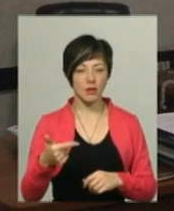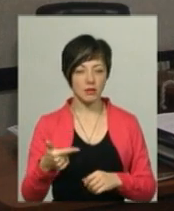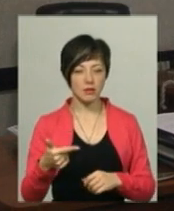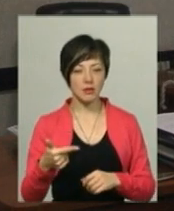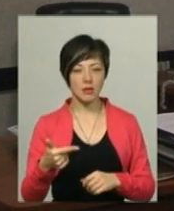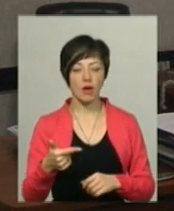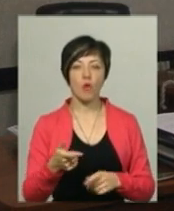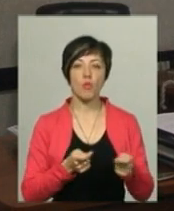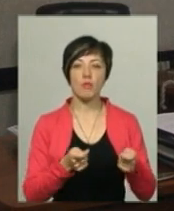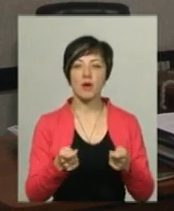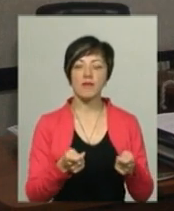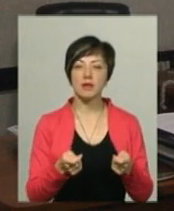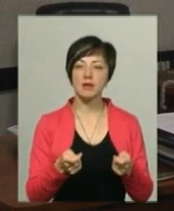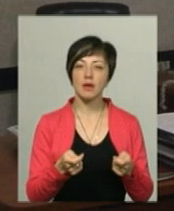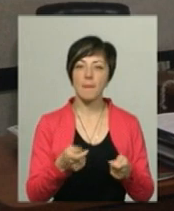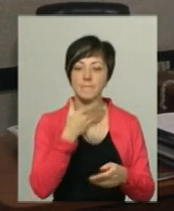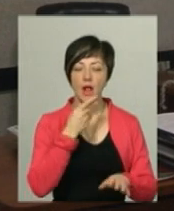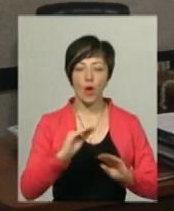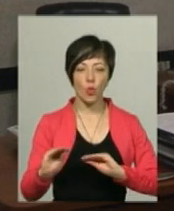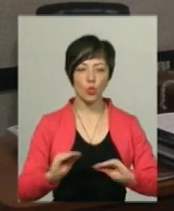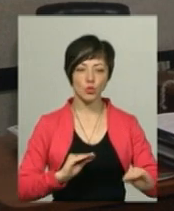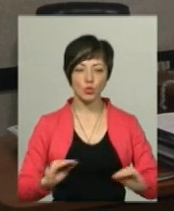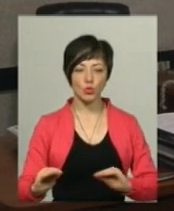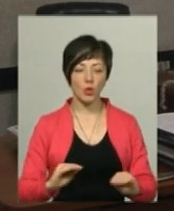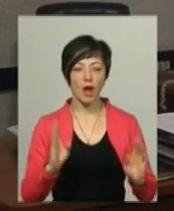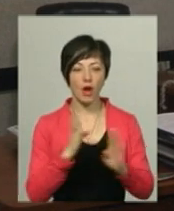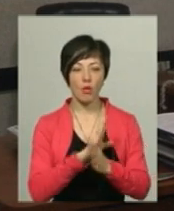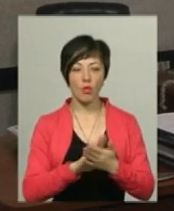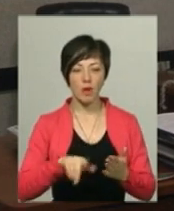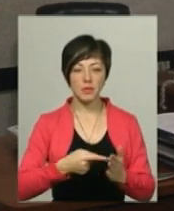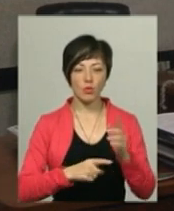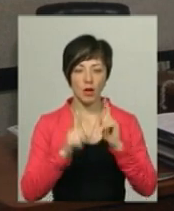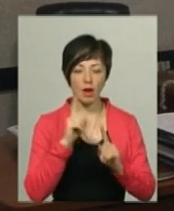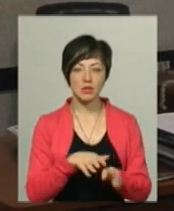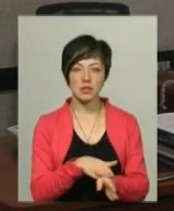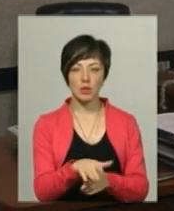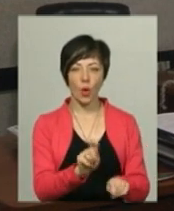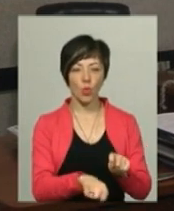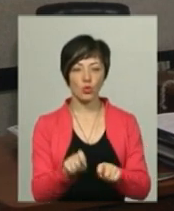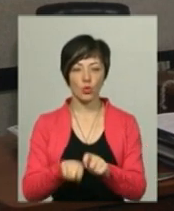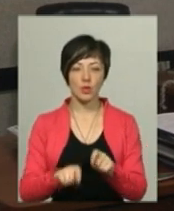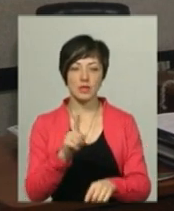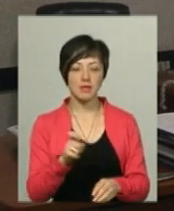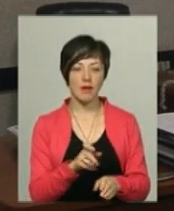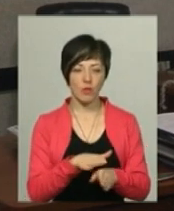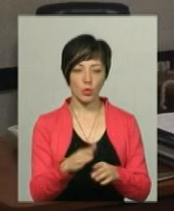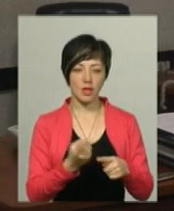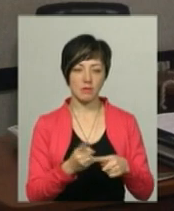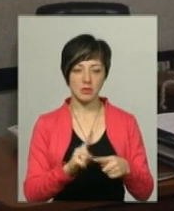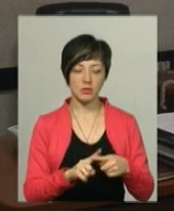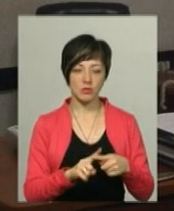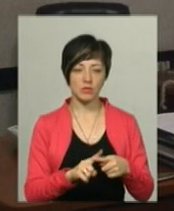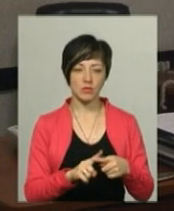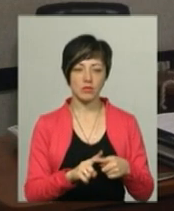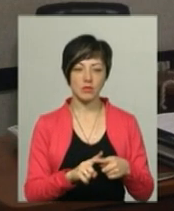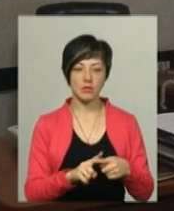господарства, а управління благоустрою і екологією міської ради буде здійснювати контроль за дотриманням